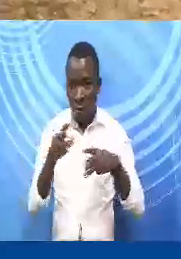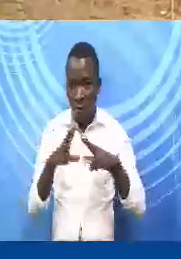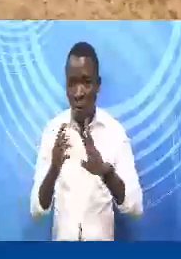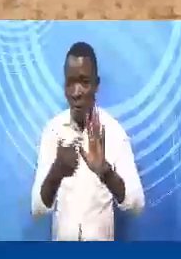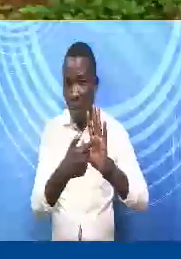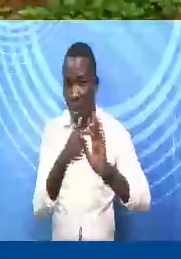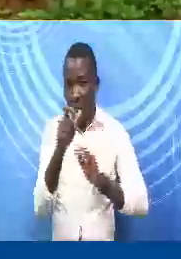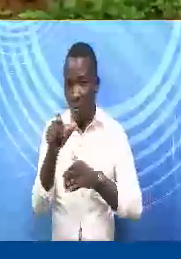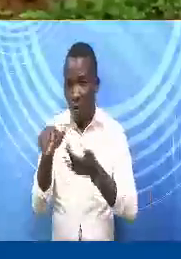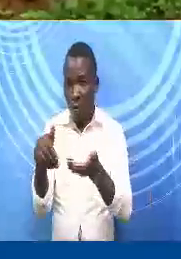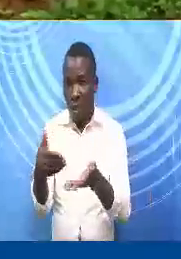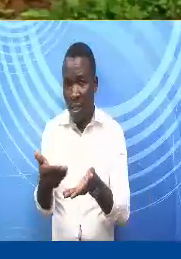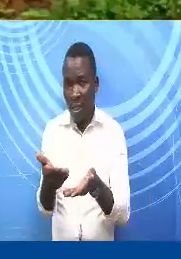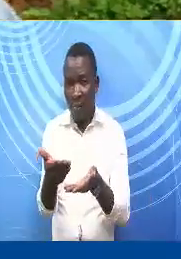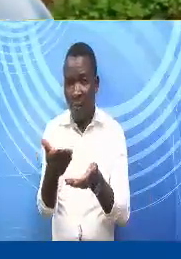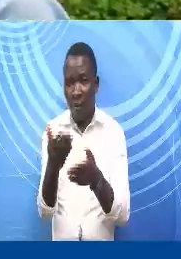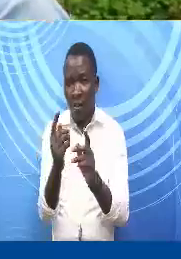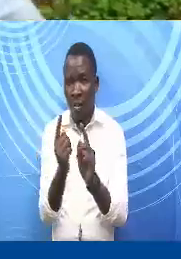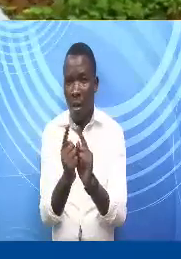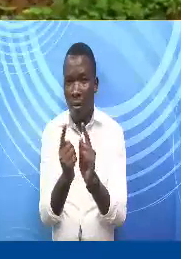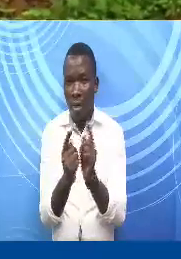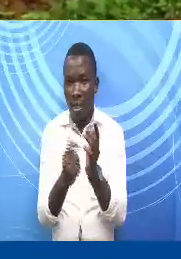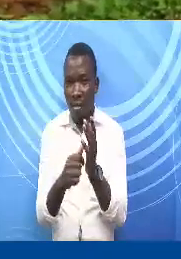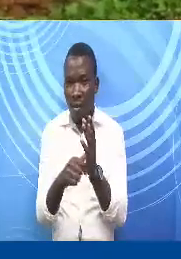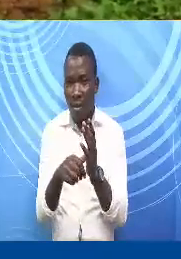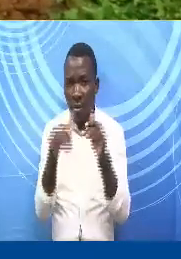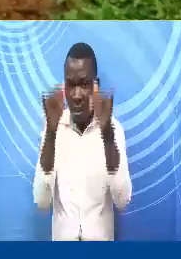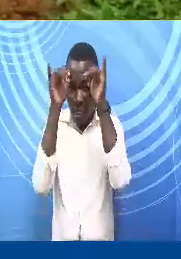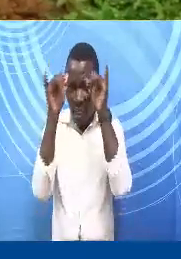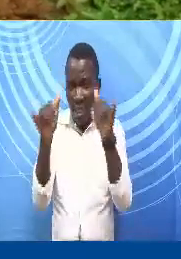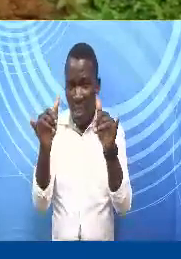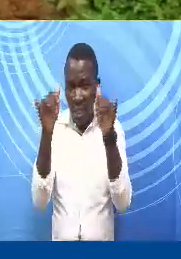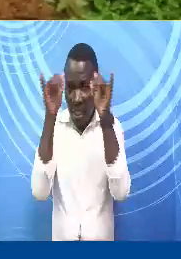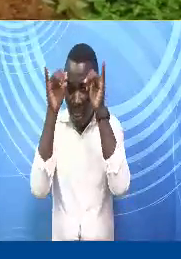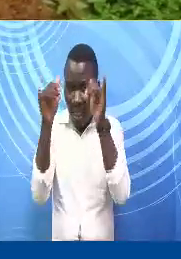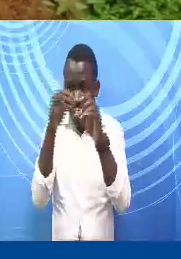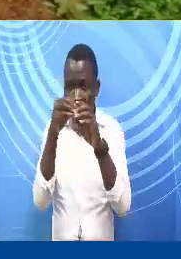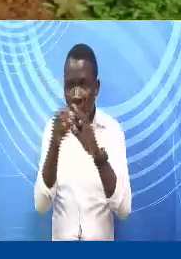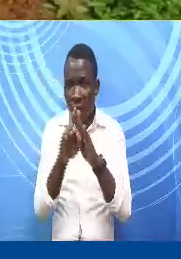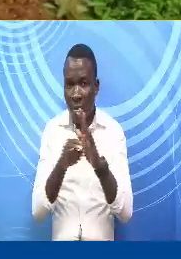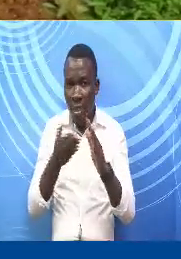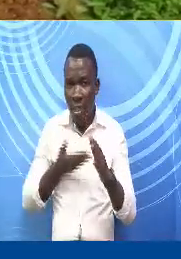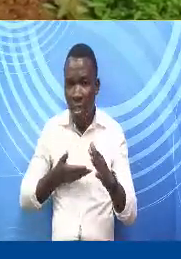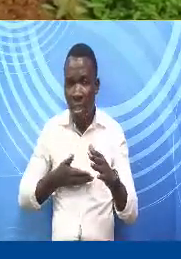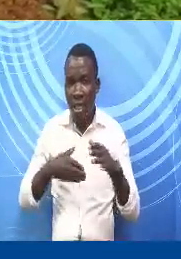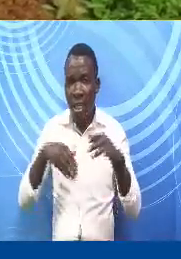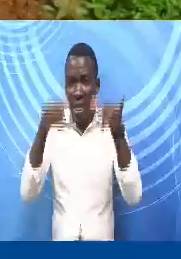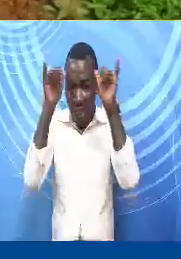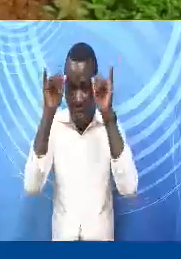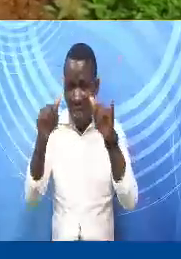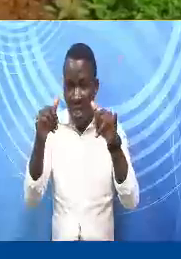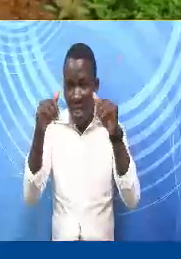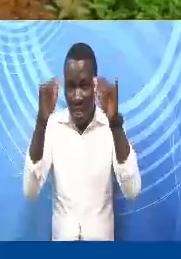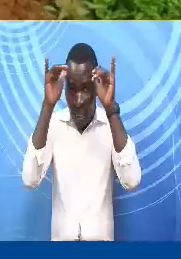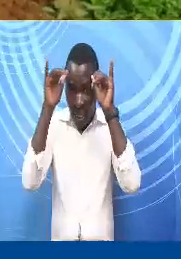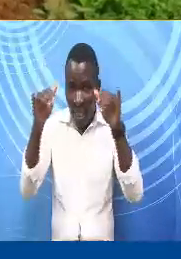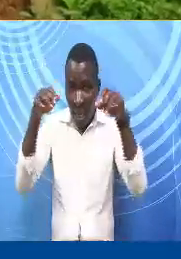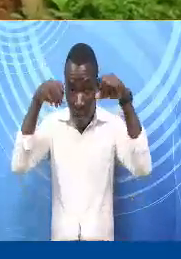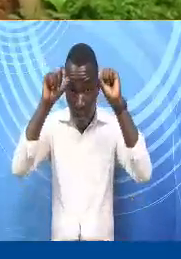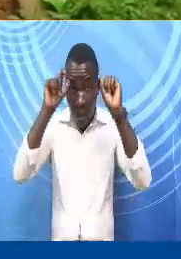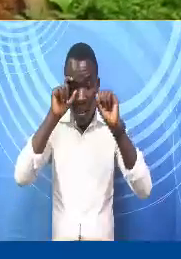bugaragarira buri wese twahuye n'ikibazo cy'inka ni inka ya Girinka urumva inka ya Girinka ni inka perezida yahagiye aha abantu batishobora kugira